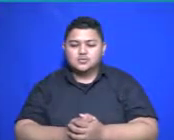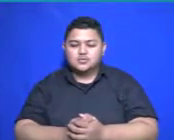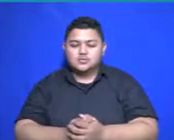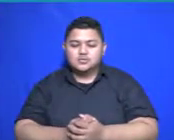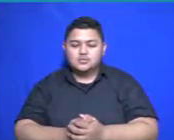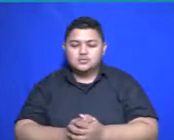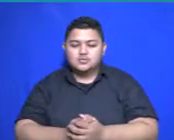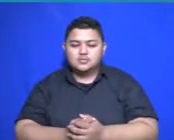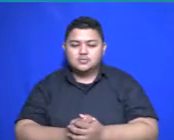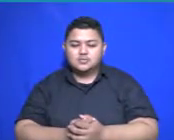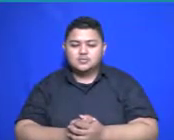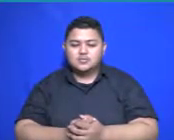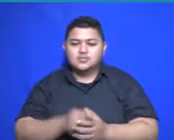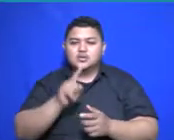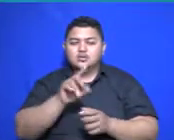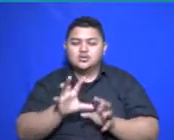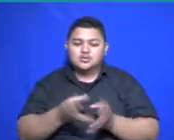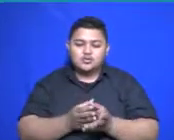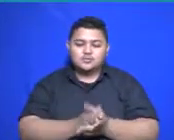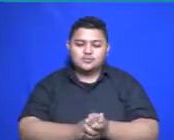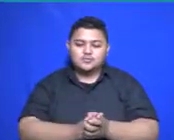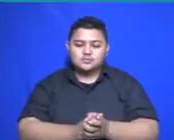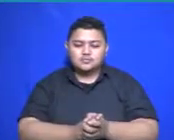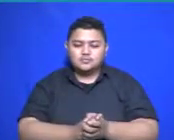ada satu kesimpulan, yaitu